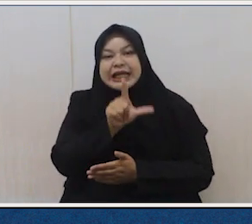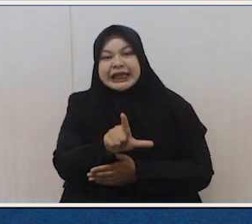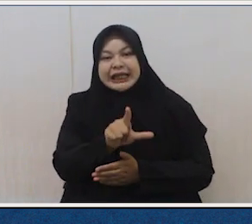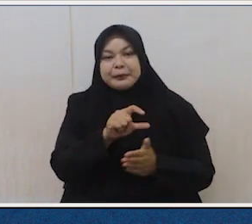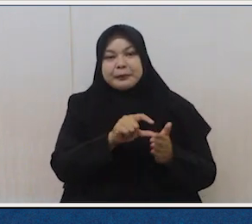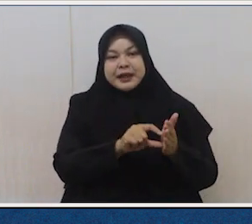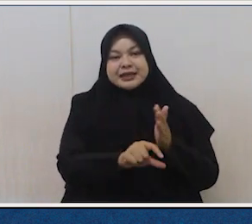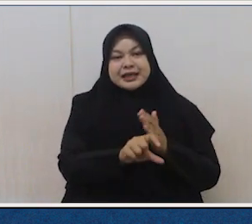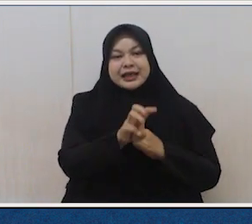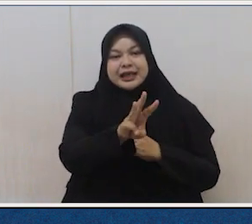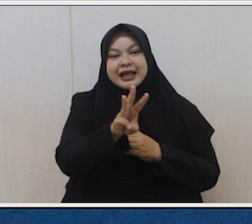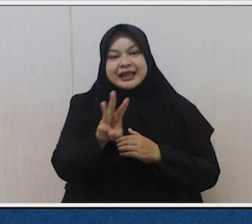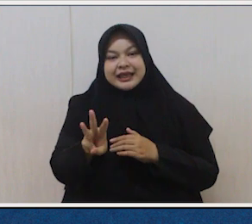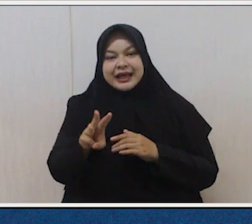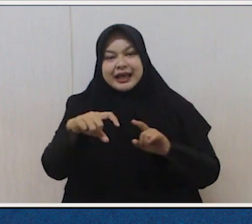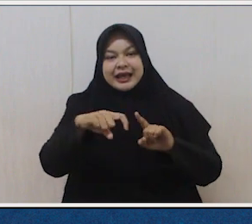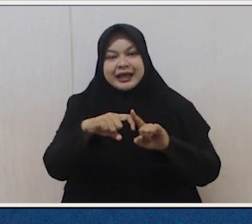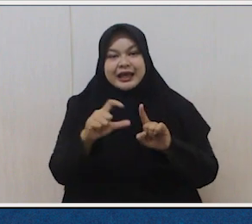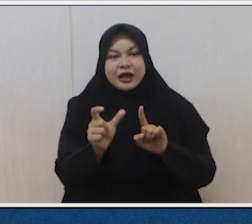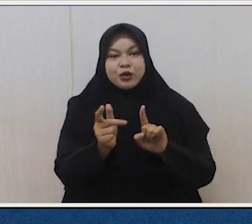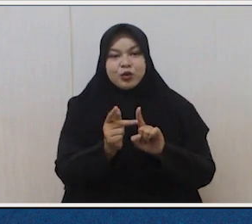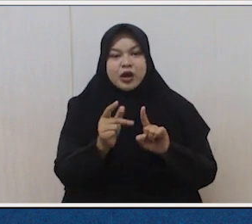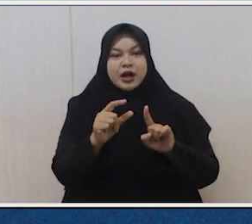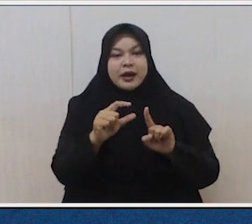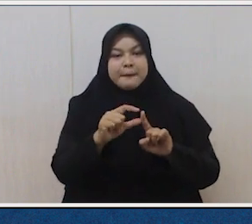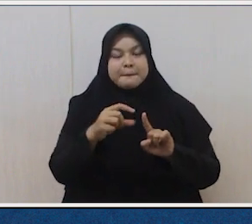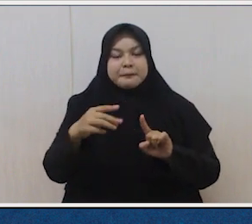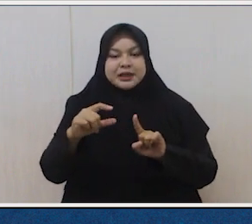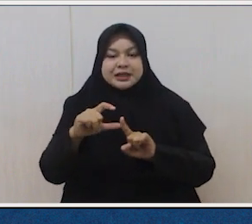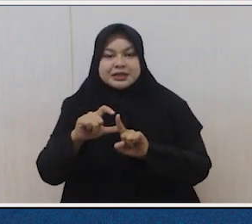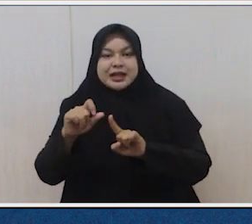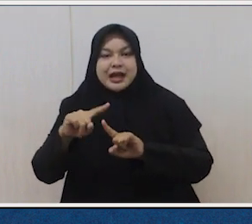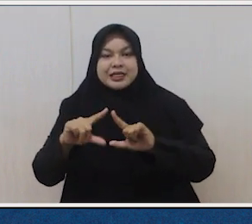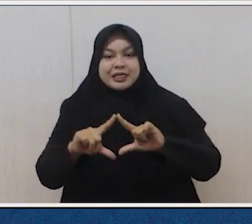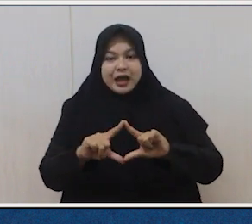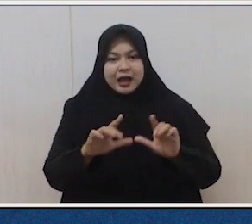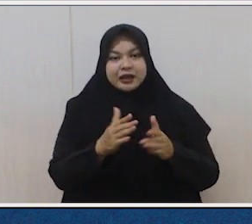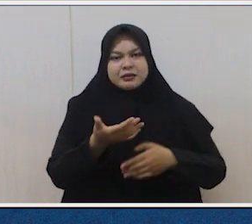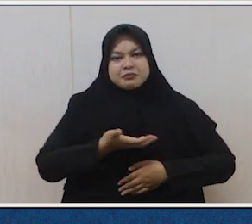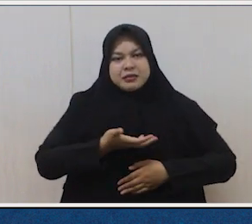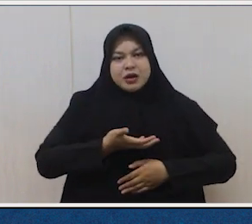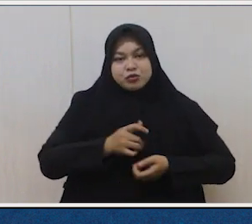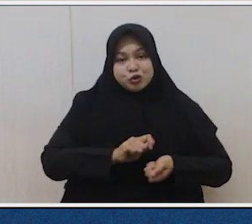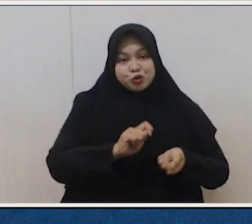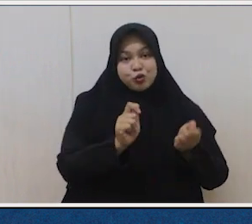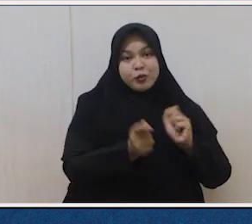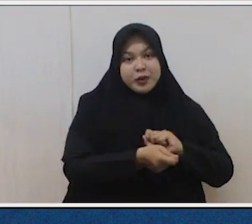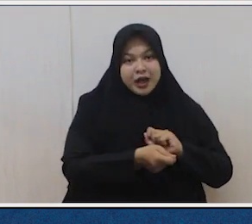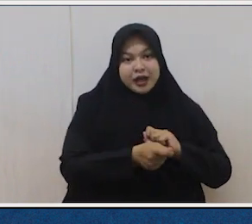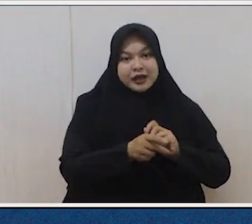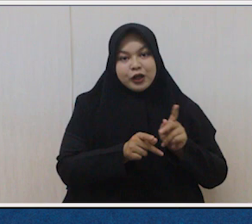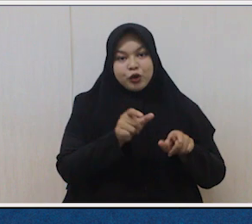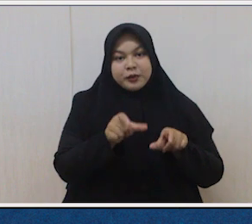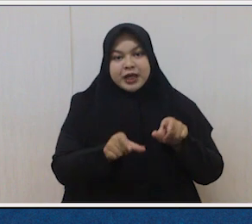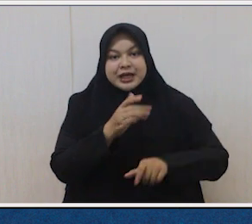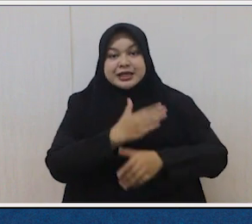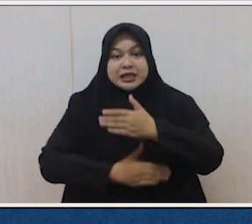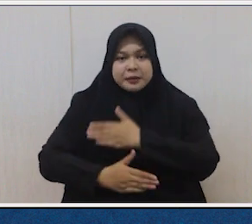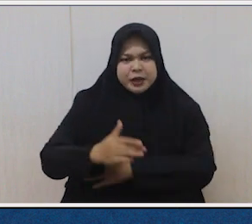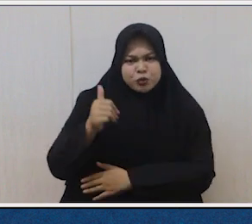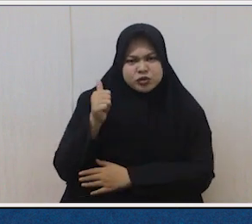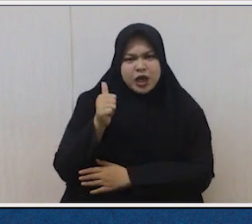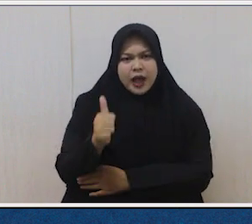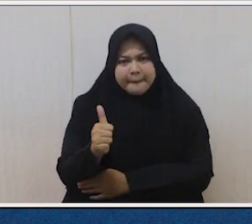ke data gitu ya betul ya yang kemudian ingin diubah bahwa disabilitas itu adalah e cakap secara hukum